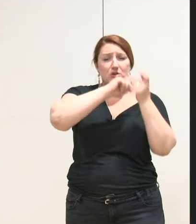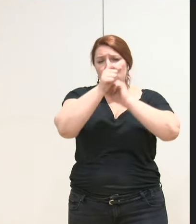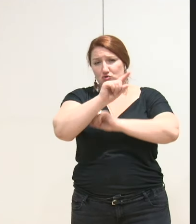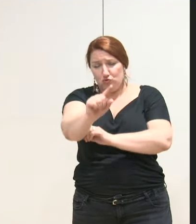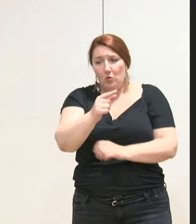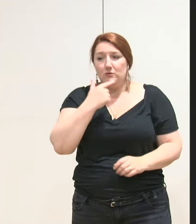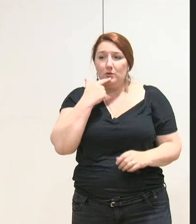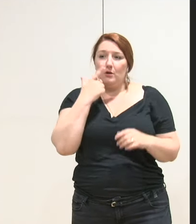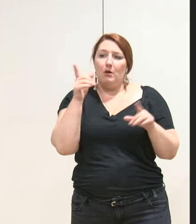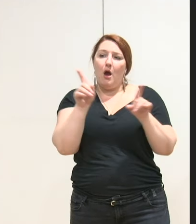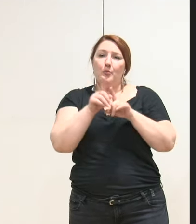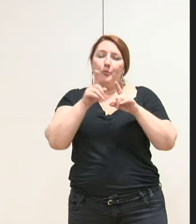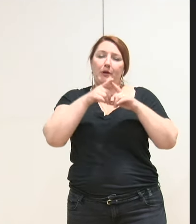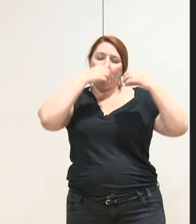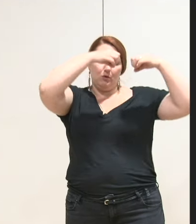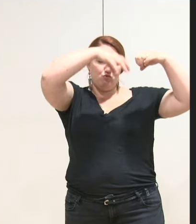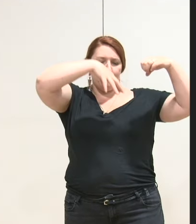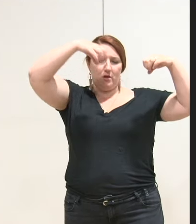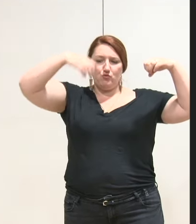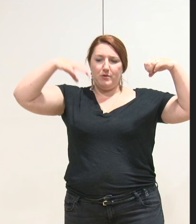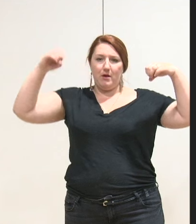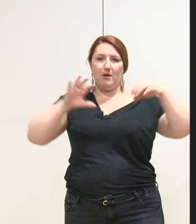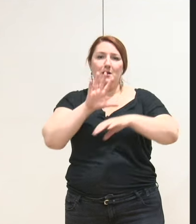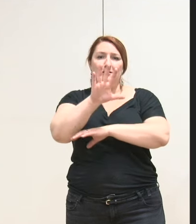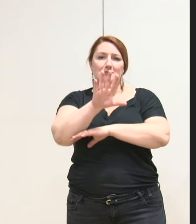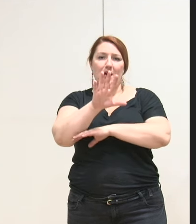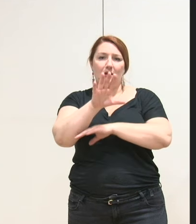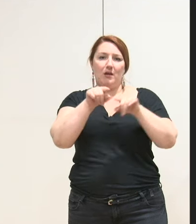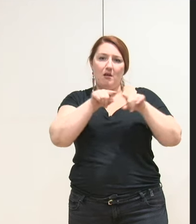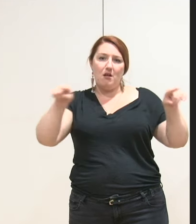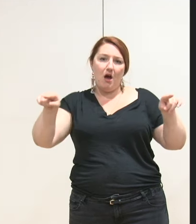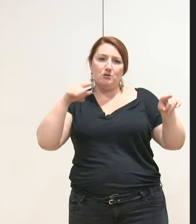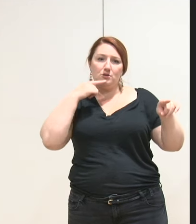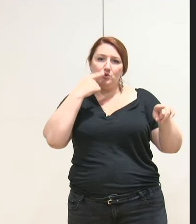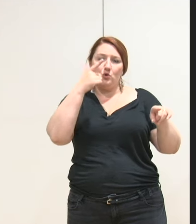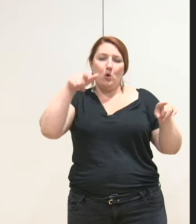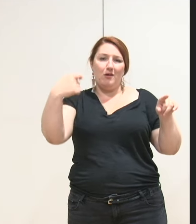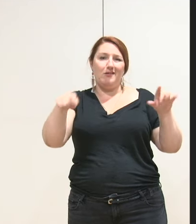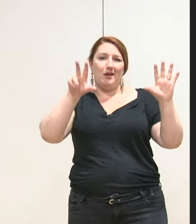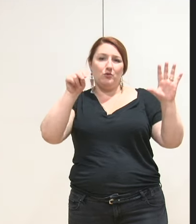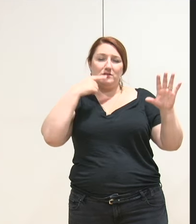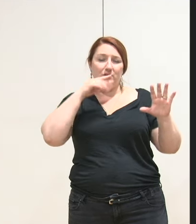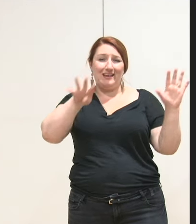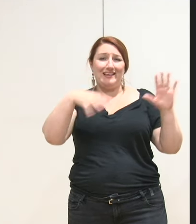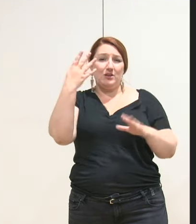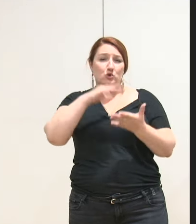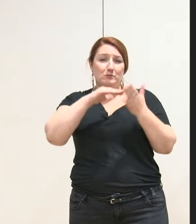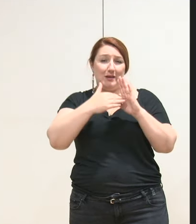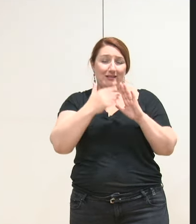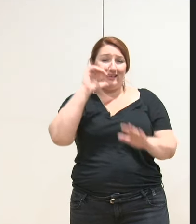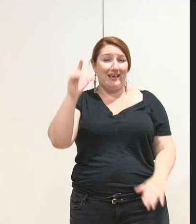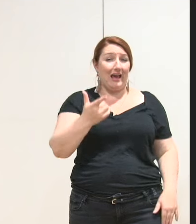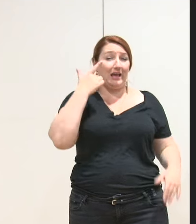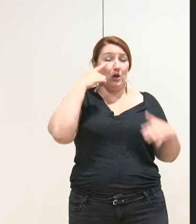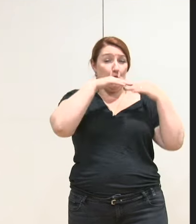euh 5 m de large sur 2,80 de haut ce qui fait à peu près 14 m² de surface un vitré qui